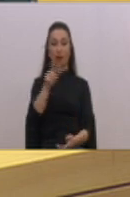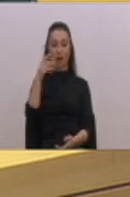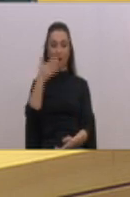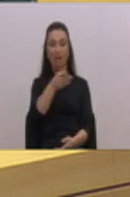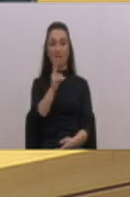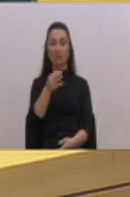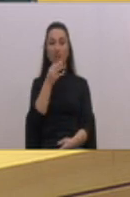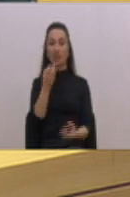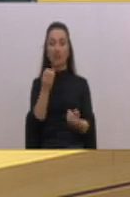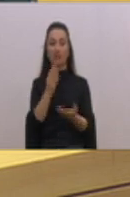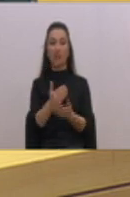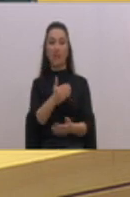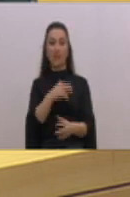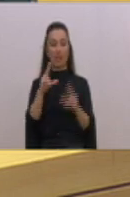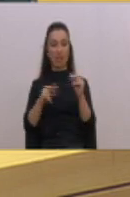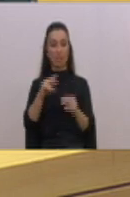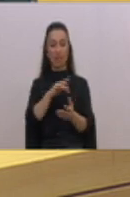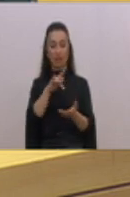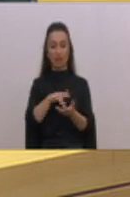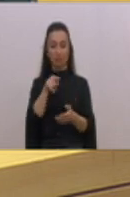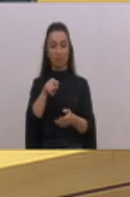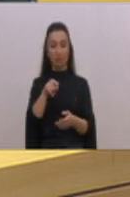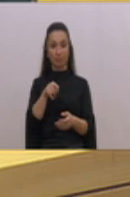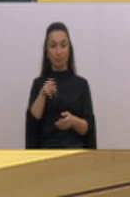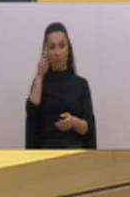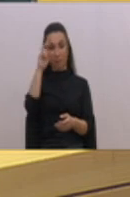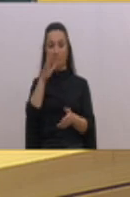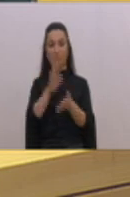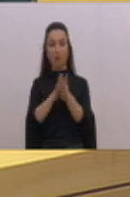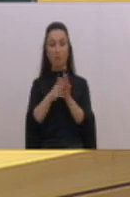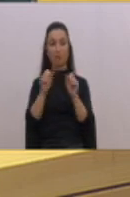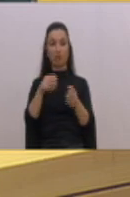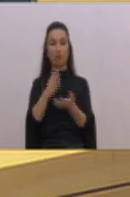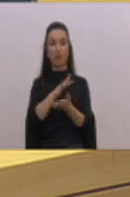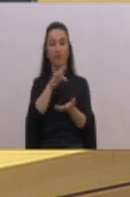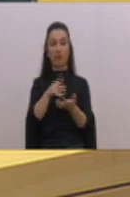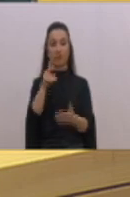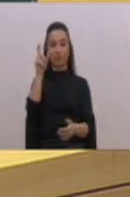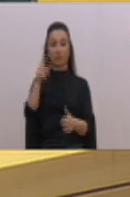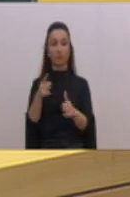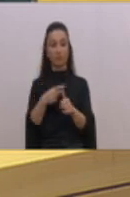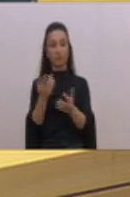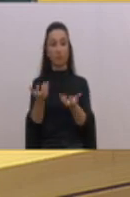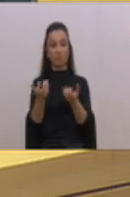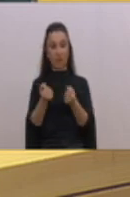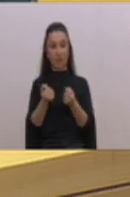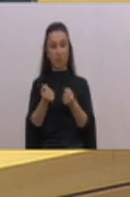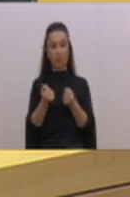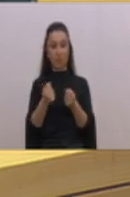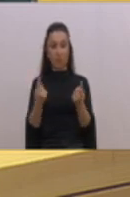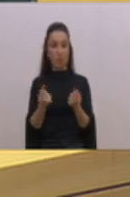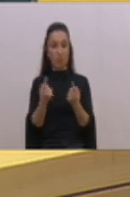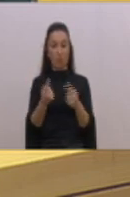ვისაც ჯერ კიდევ აქვს იმედი რომ ამ ხელისუფლების პირობებში შესაძლებელი არის ამ ქვეყანამ კანდიდატის სტატუსი მიიღოს